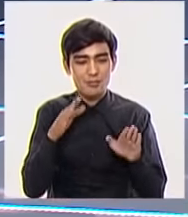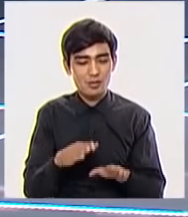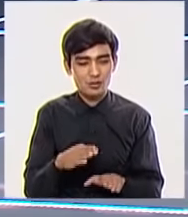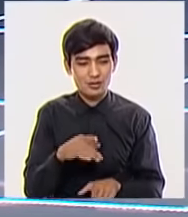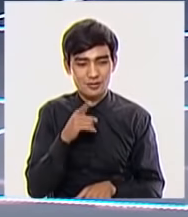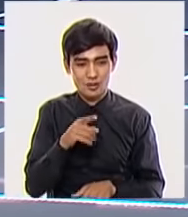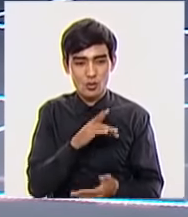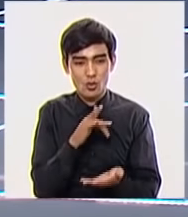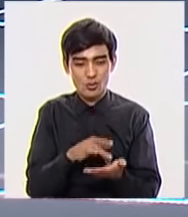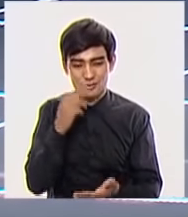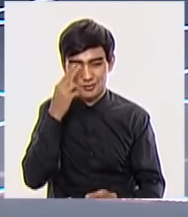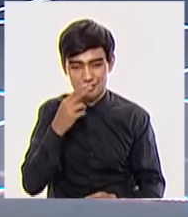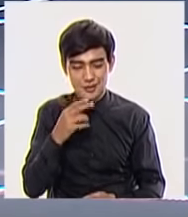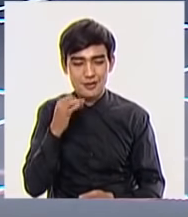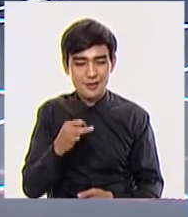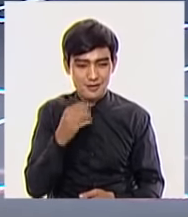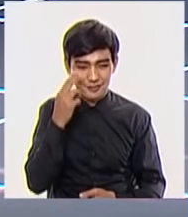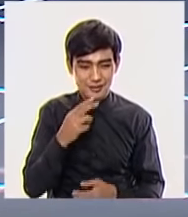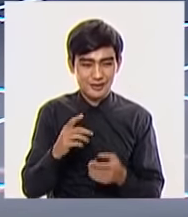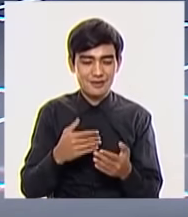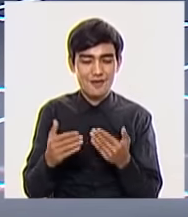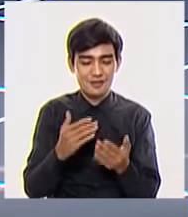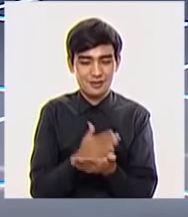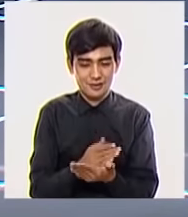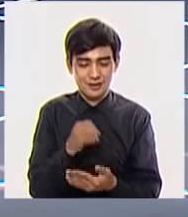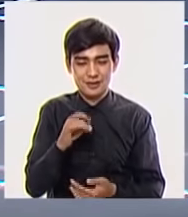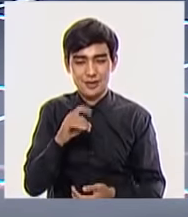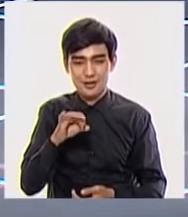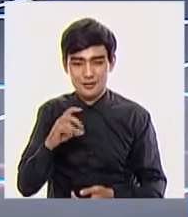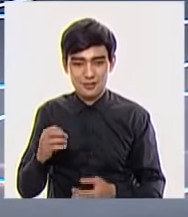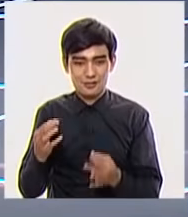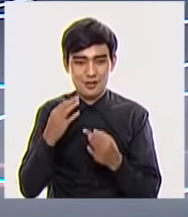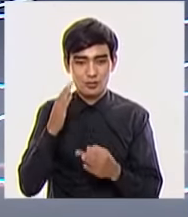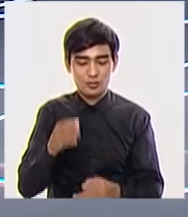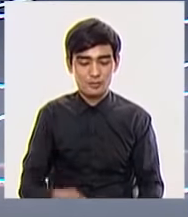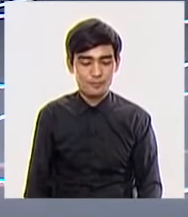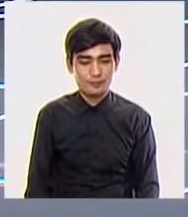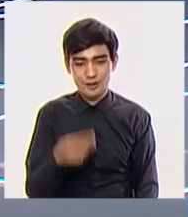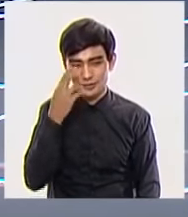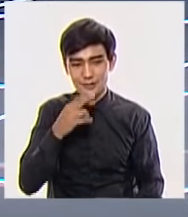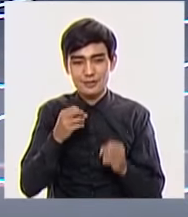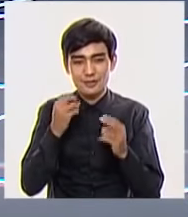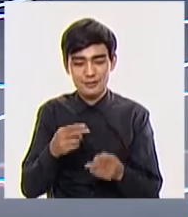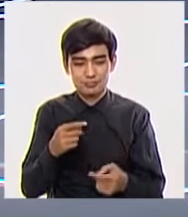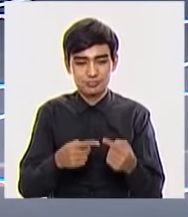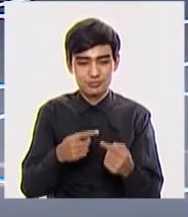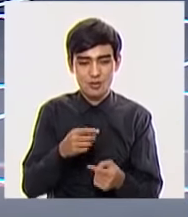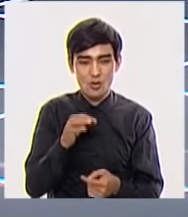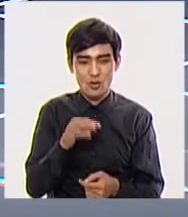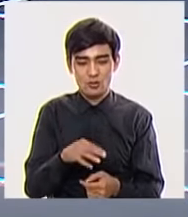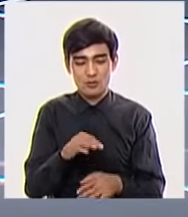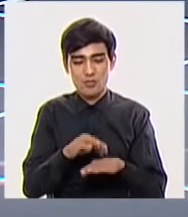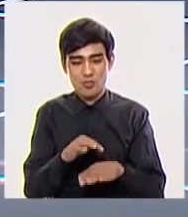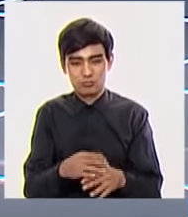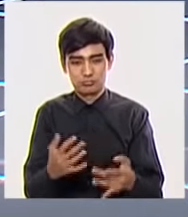больных – это город Нур-Султан. Из столицы с нами на связи моя коллега Зарина Беремку. Зарина, как столица справляются с